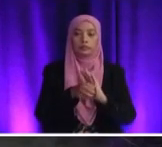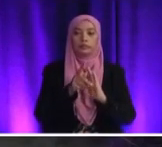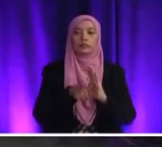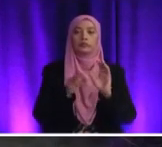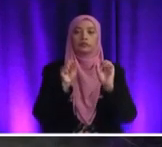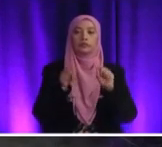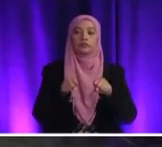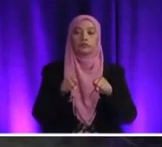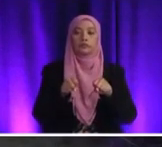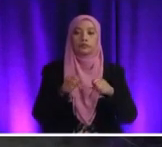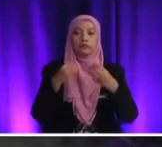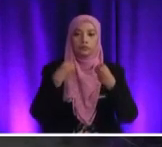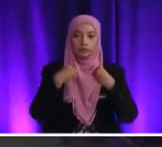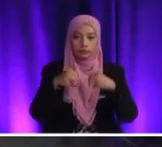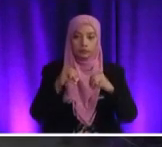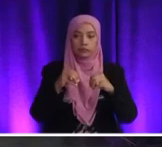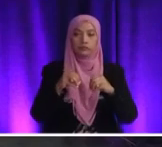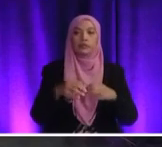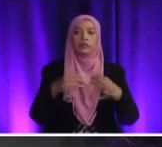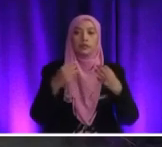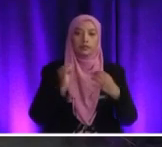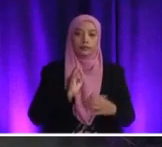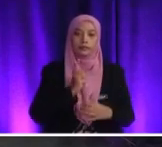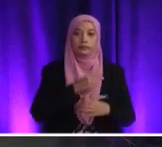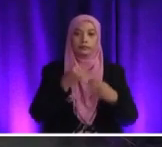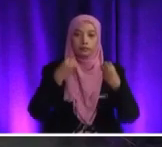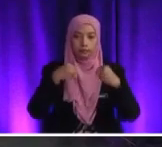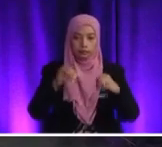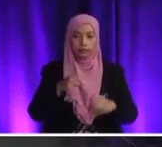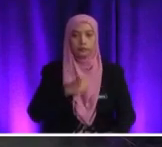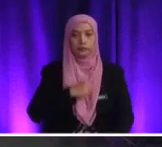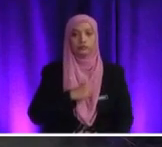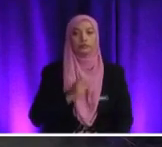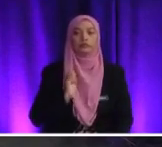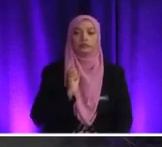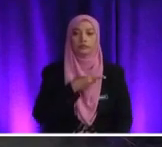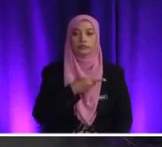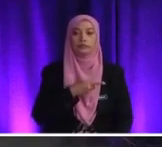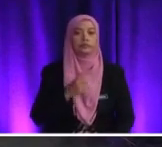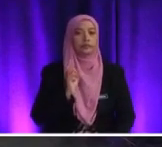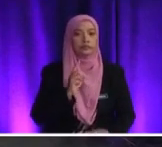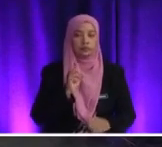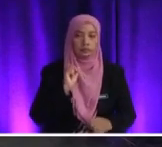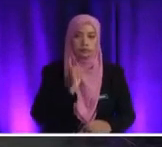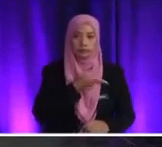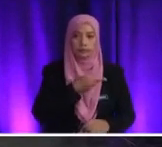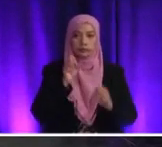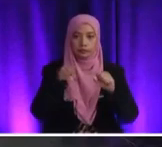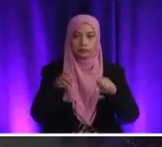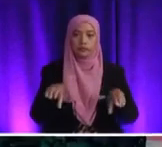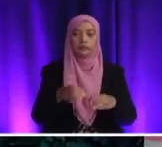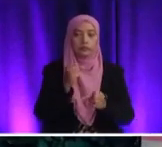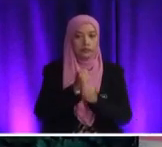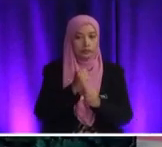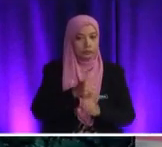Nikita memasarkan diri kita jago Yesus hanya sejauh ini jernih supaya Wow